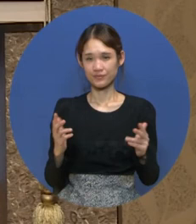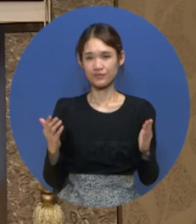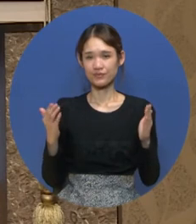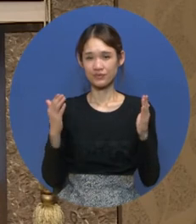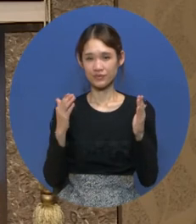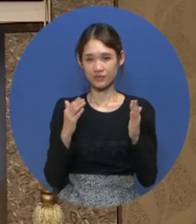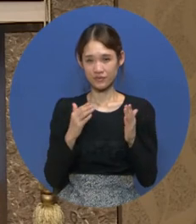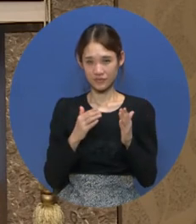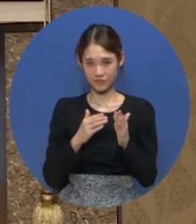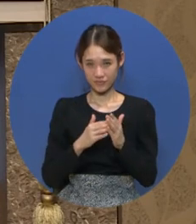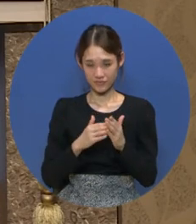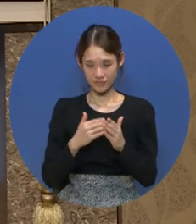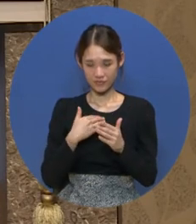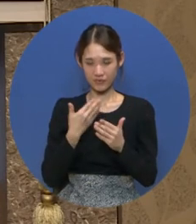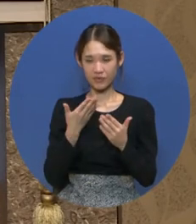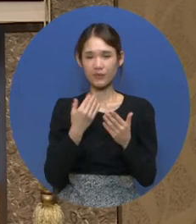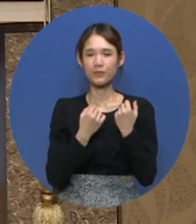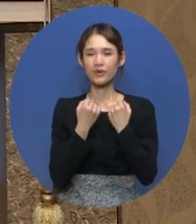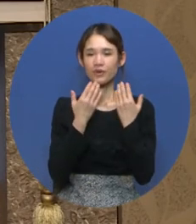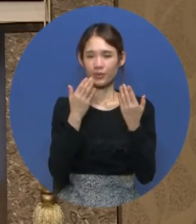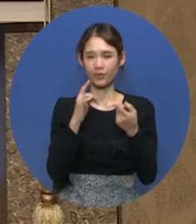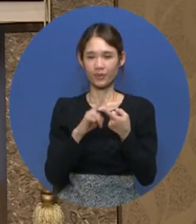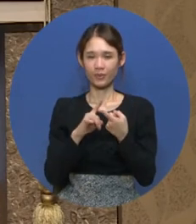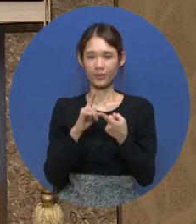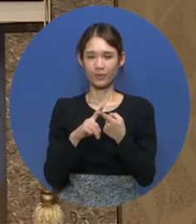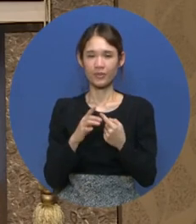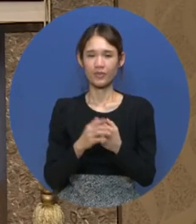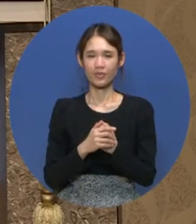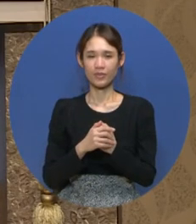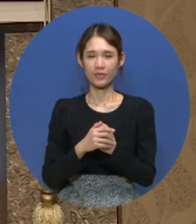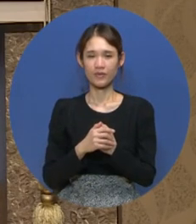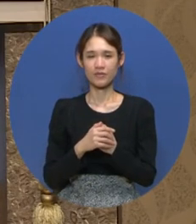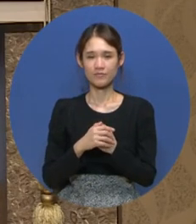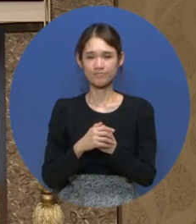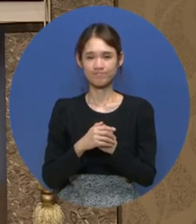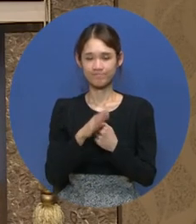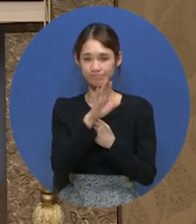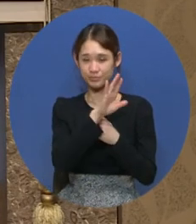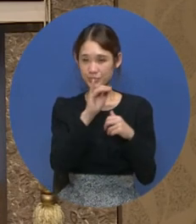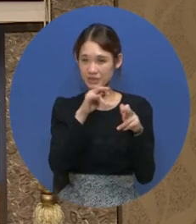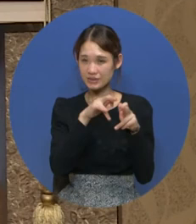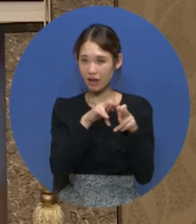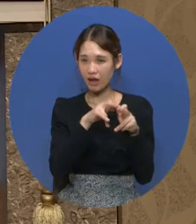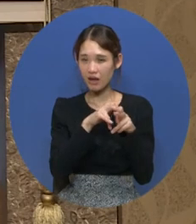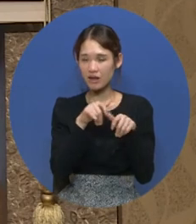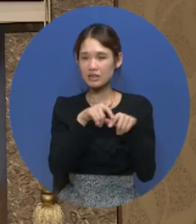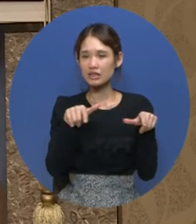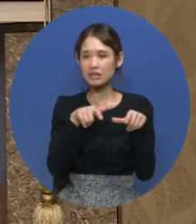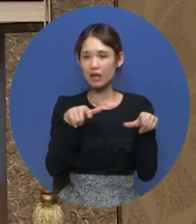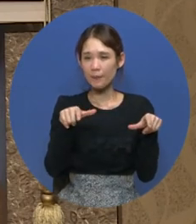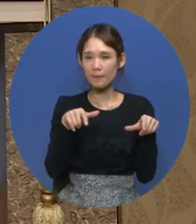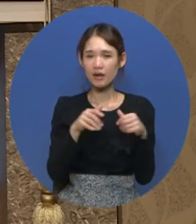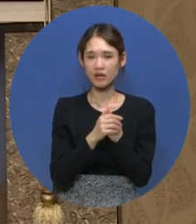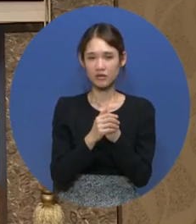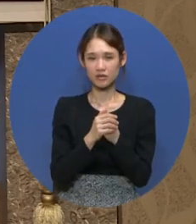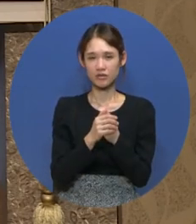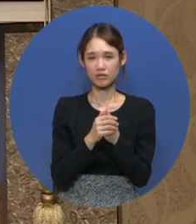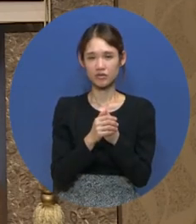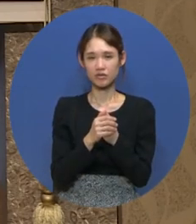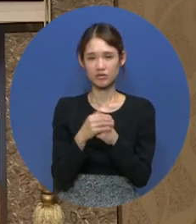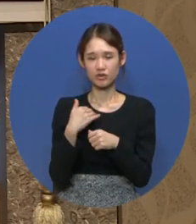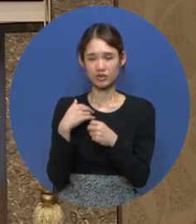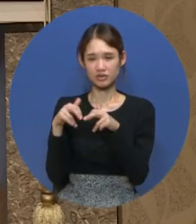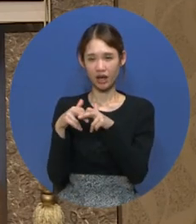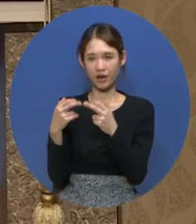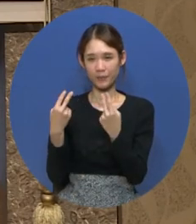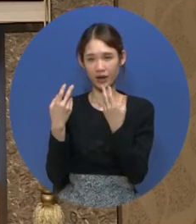이때까지 저희가 말씀드렸던 것처럼 여 어 일반 비장애인 경우에